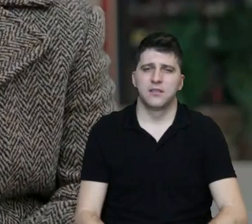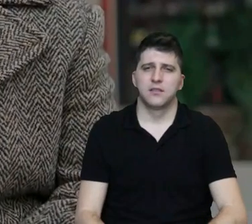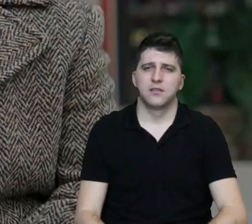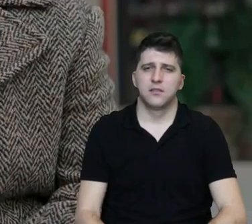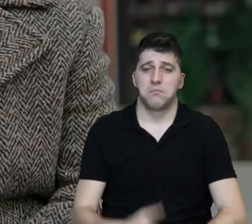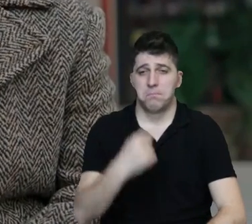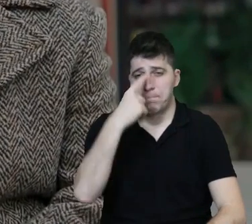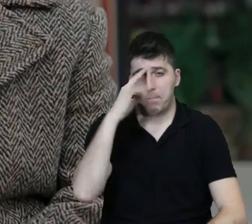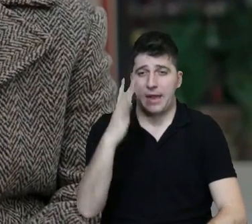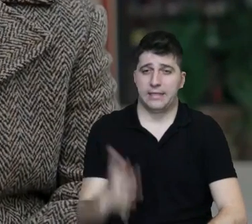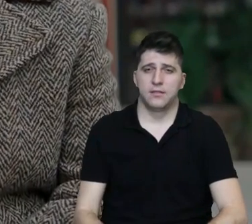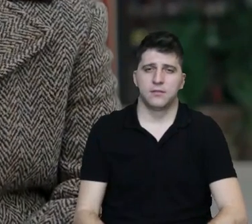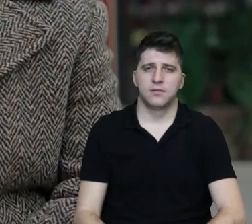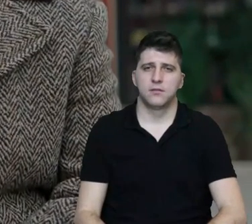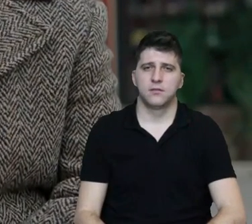Bilgi.